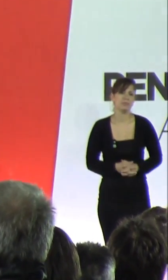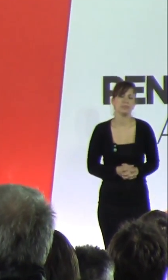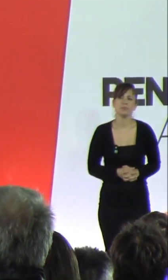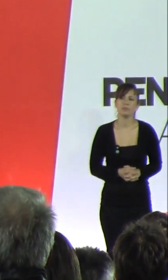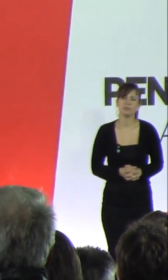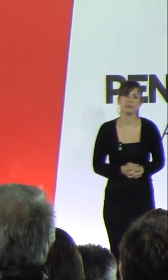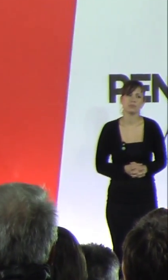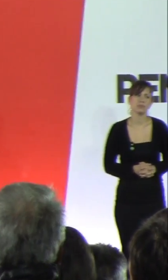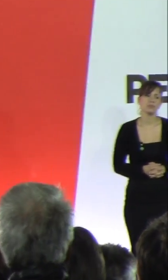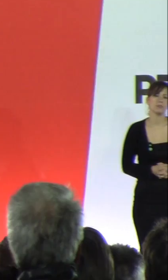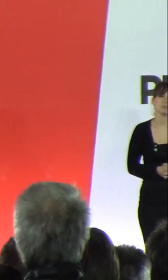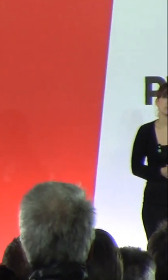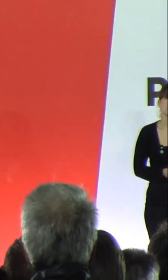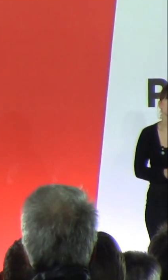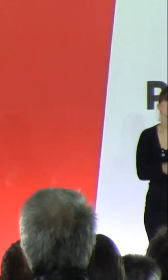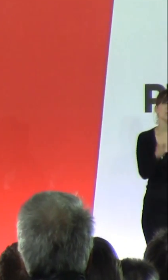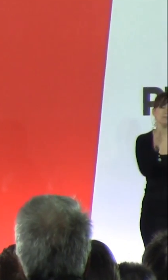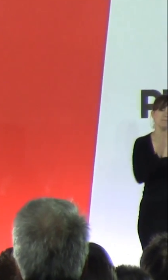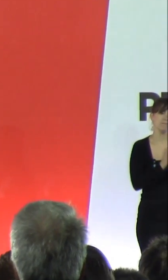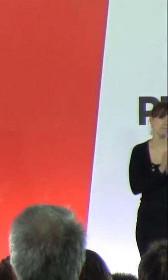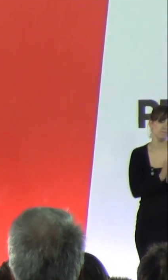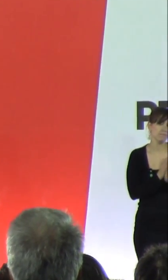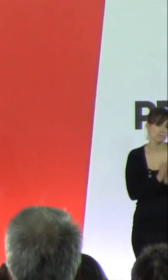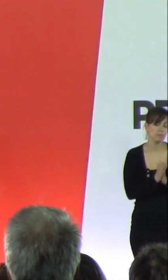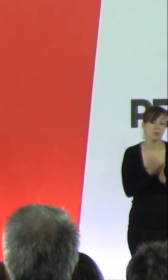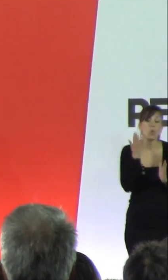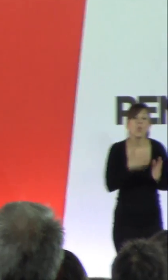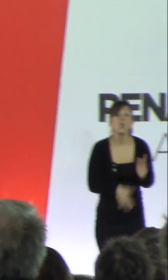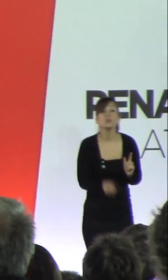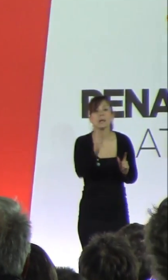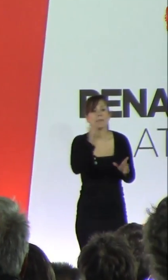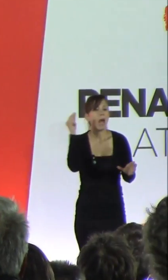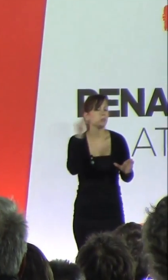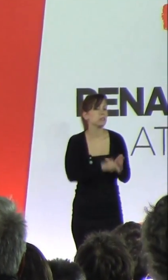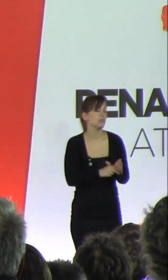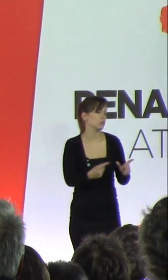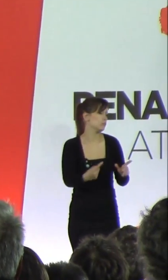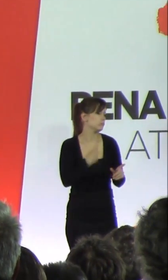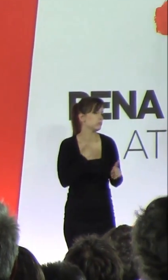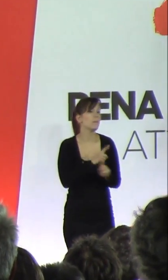Ας μην αφήσουμε λοιπόν καμιά ψήφο να πάει χαμένη.